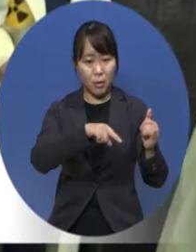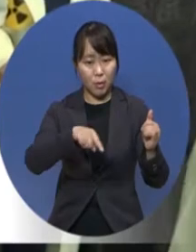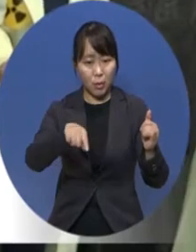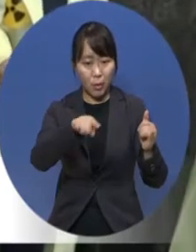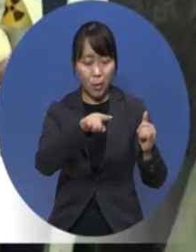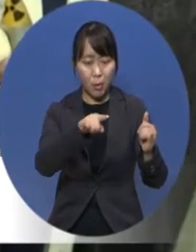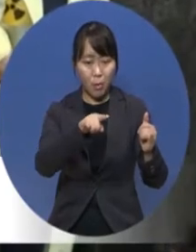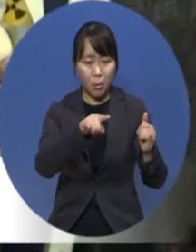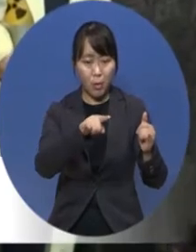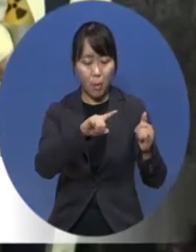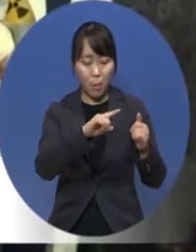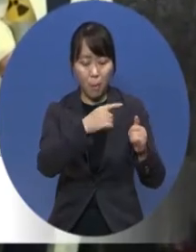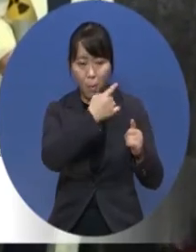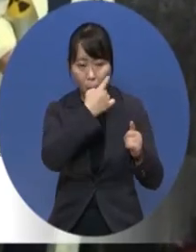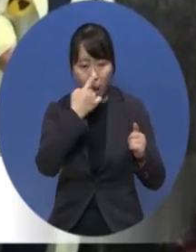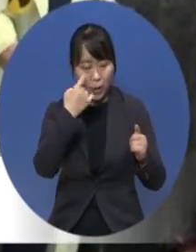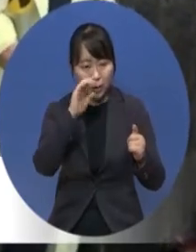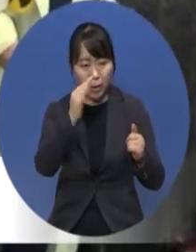보고되는 그런